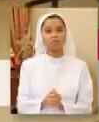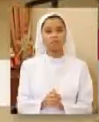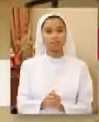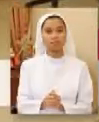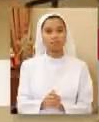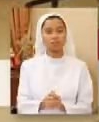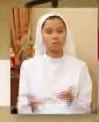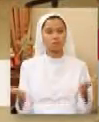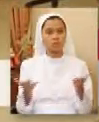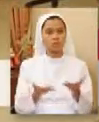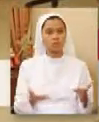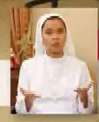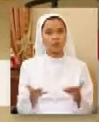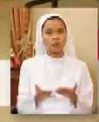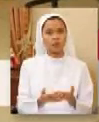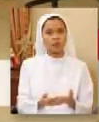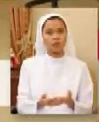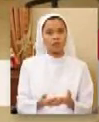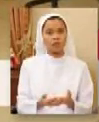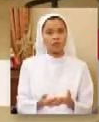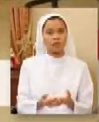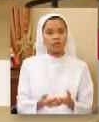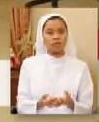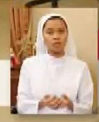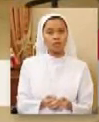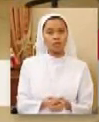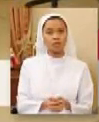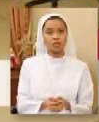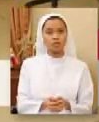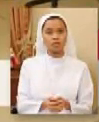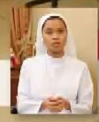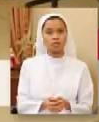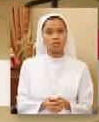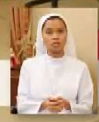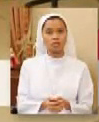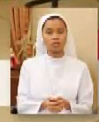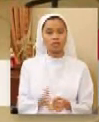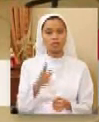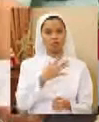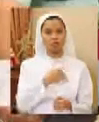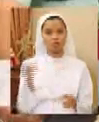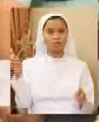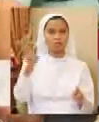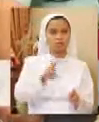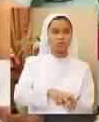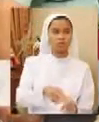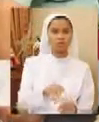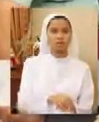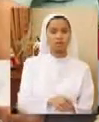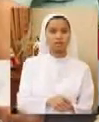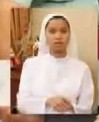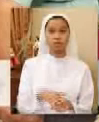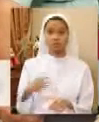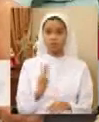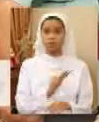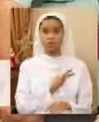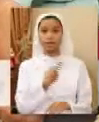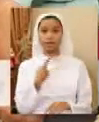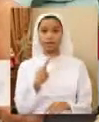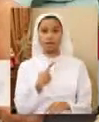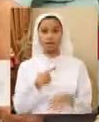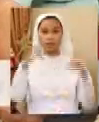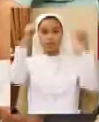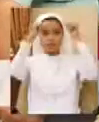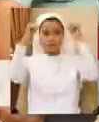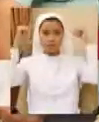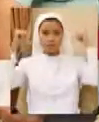Saan kayo po nag-ano? Yung mga gustong mag... Novitiate, aspirancy. Yes, aspirancy. Ang mga aspirants po dito sa